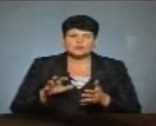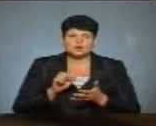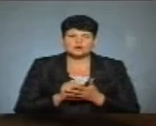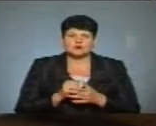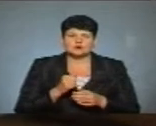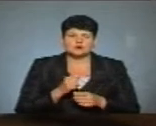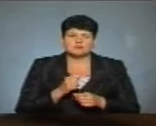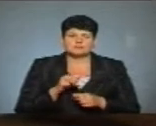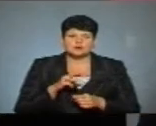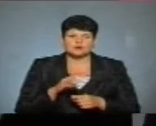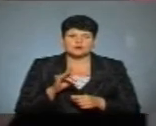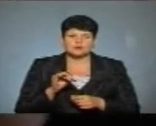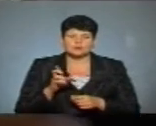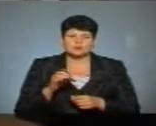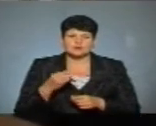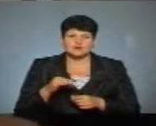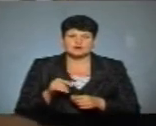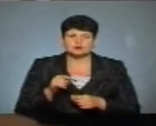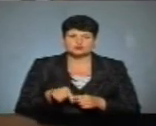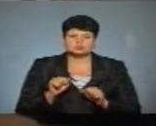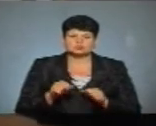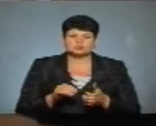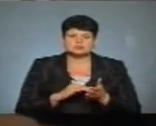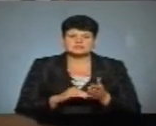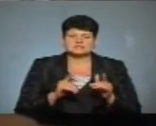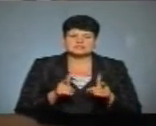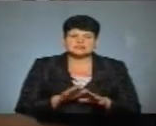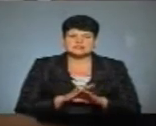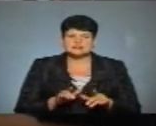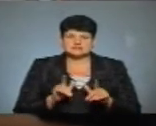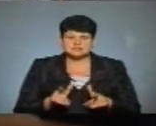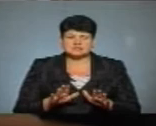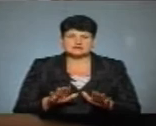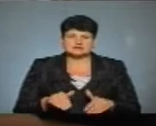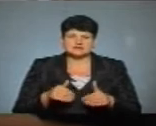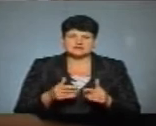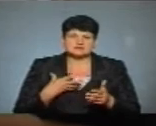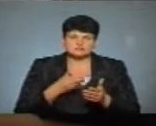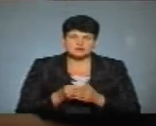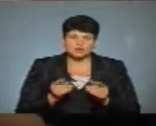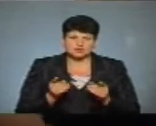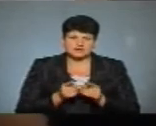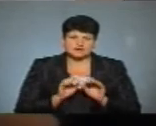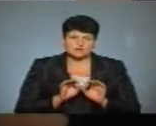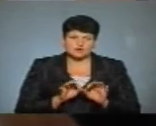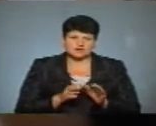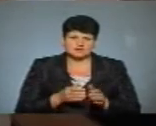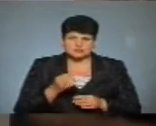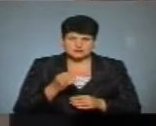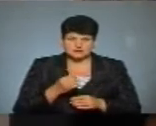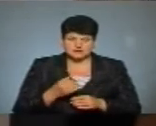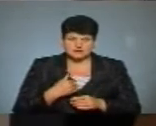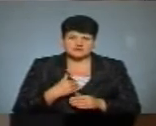Миколі Рубаю. Тут можете прописати згідні, не згідні, тобто надаєте своє коротеньке письмове пояснення. Добре, дякую.